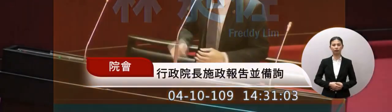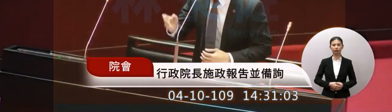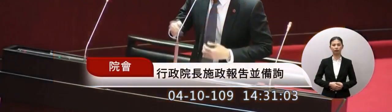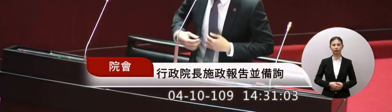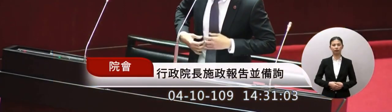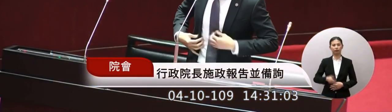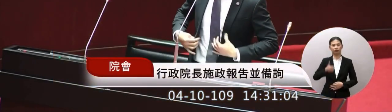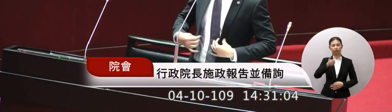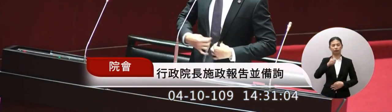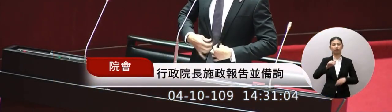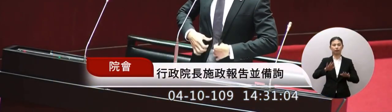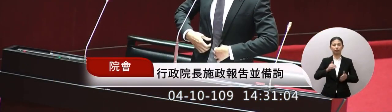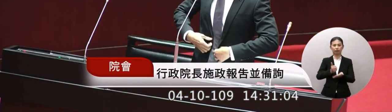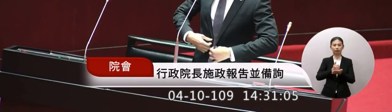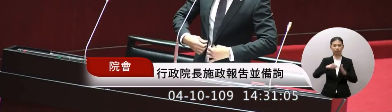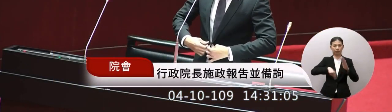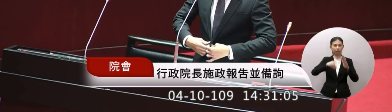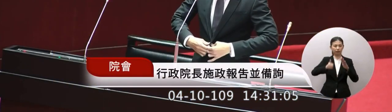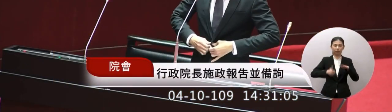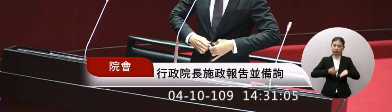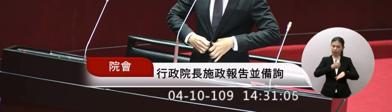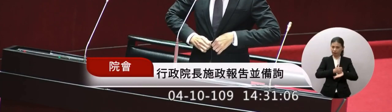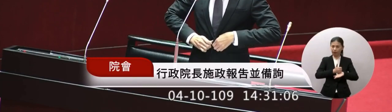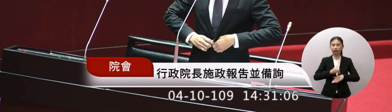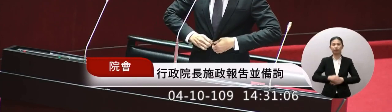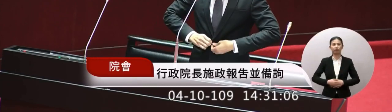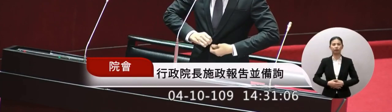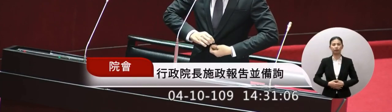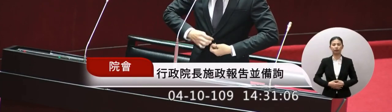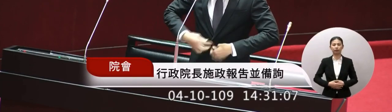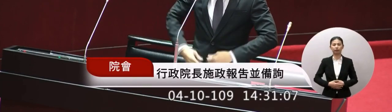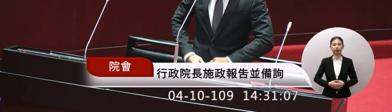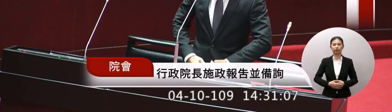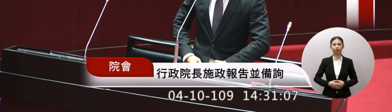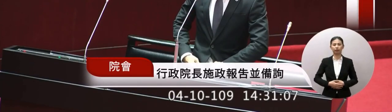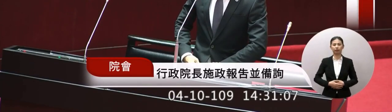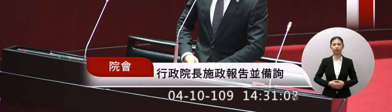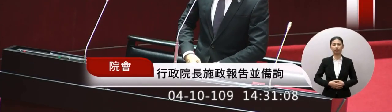主席，咱请院长。 朱院长，请。